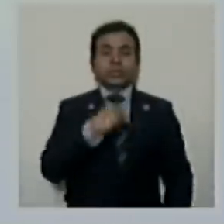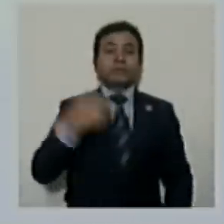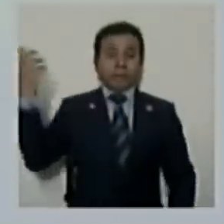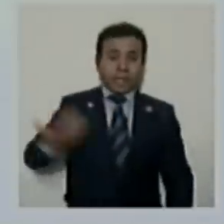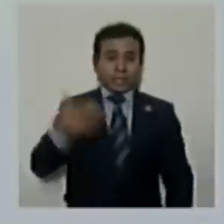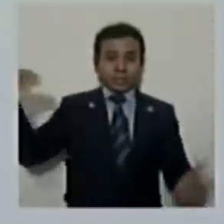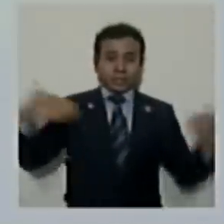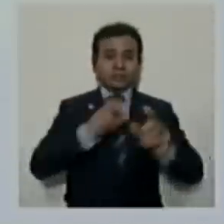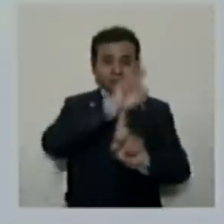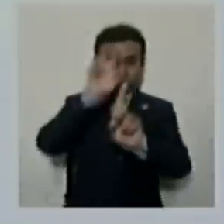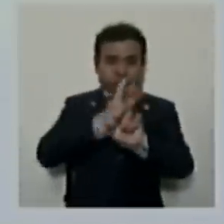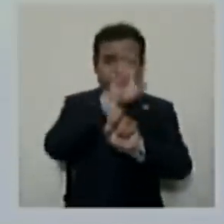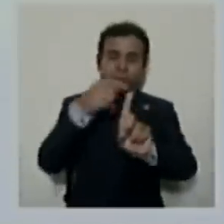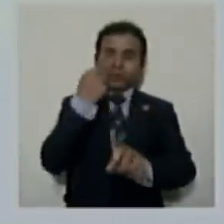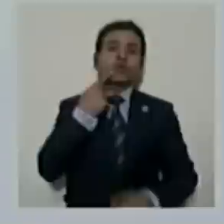17,23,050 জনকে।